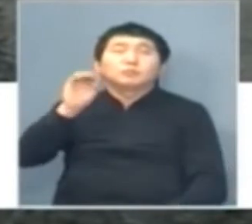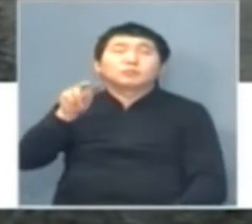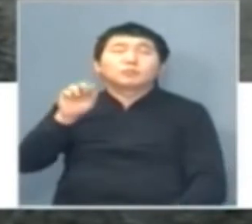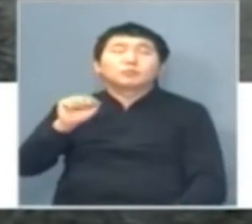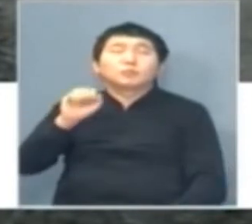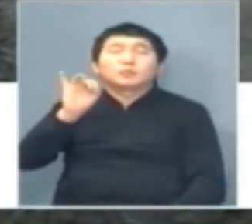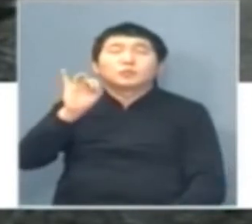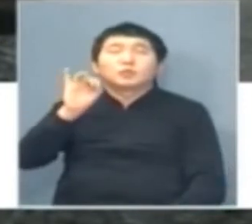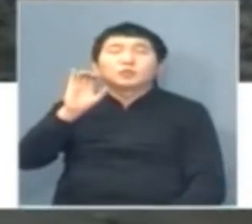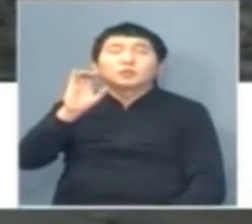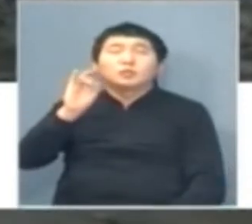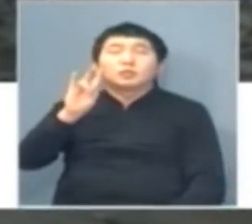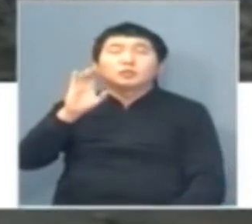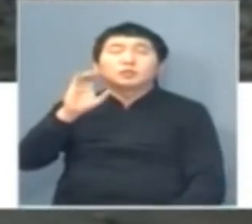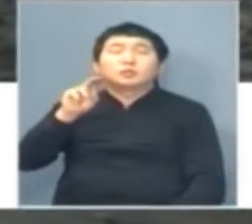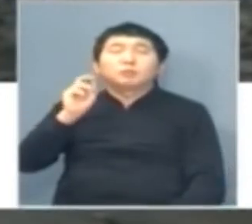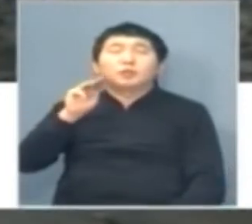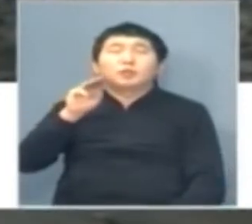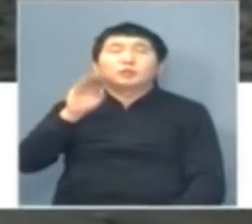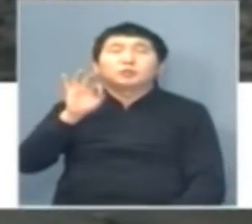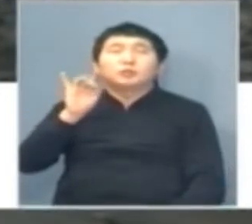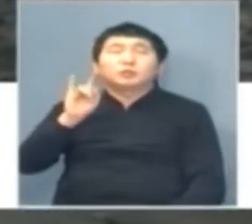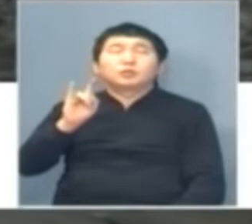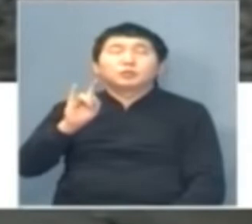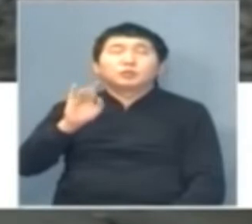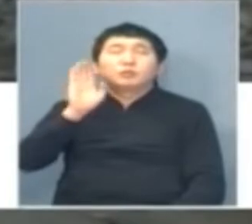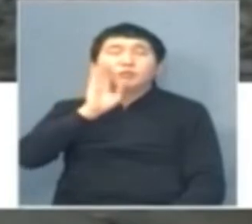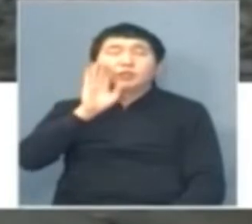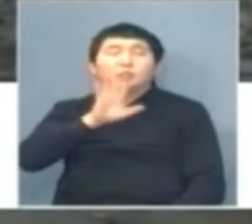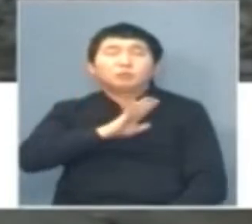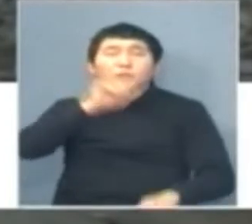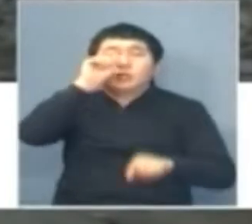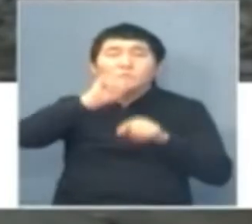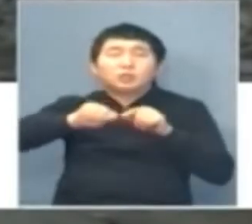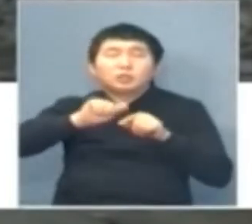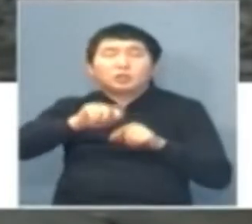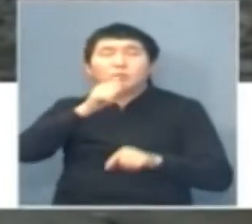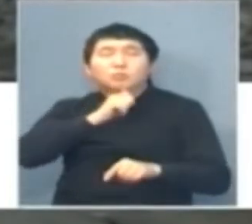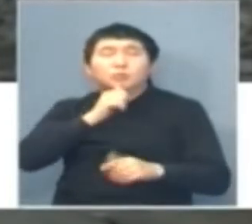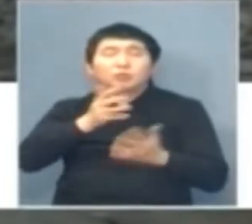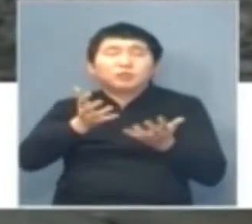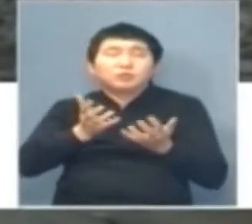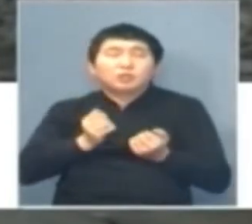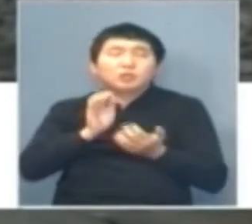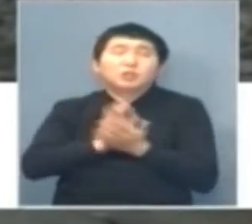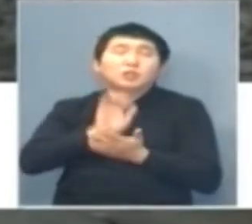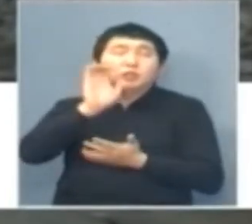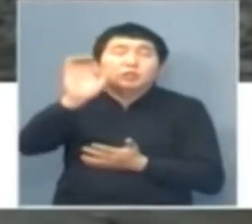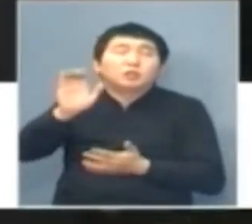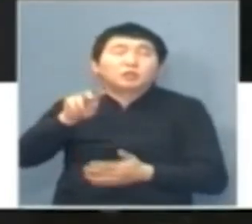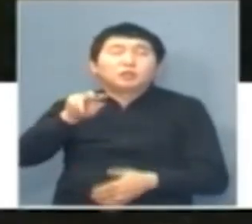заместителем акима области Ержаном Нурбаевым сообщили, что река была обследована, взяты пробы. Собранные материалы отправили в специальную